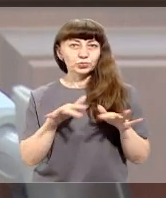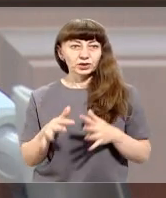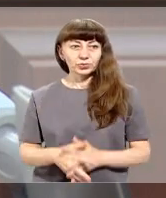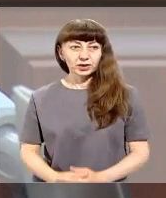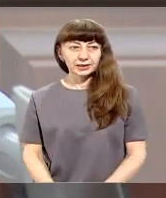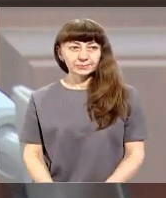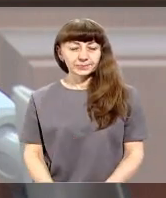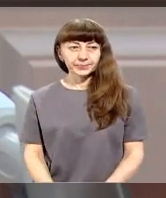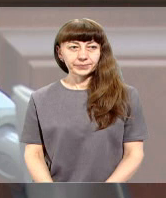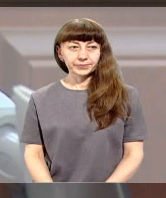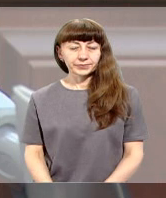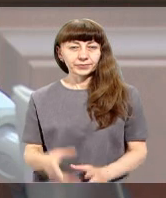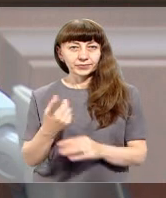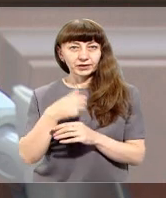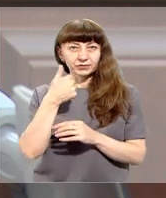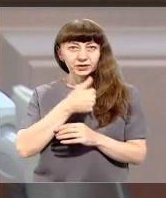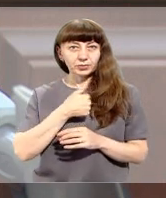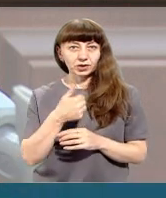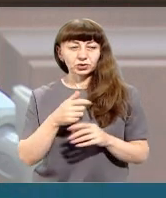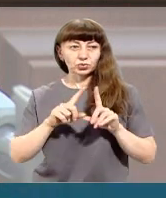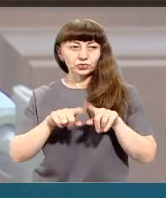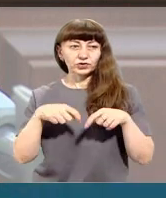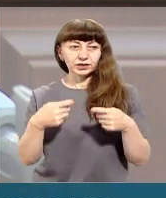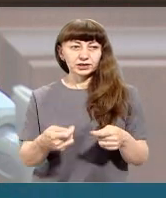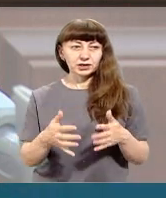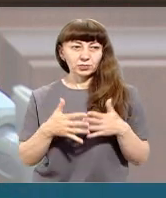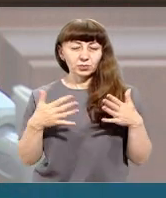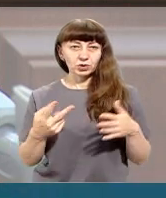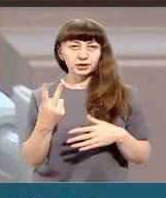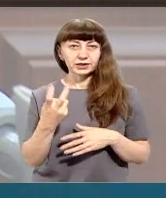мероприятий. Вот в этом году выделено более